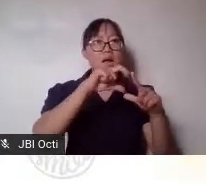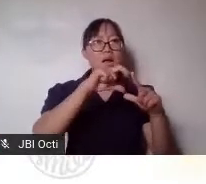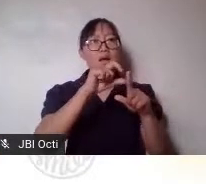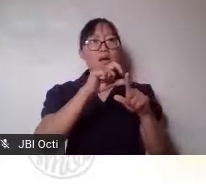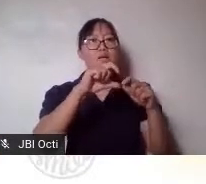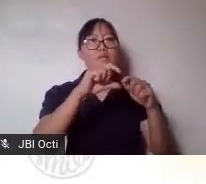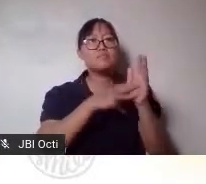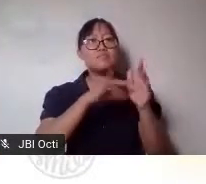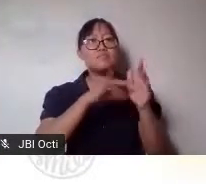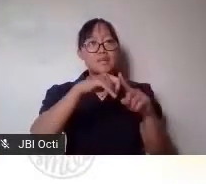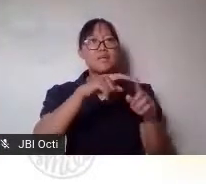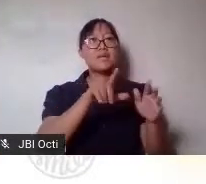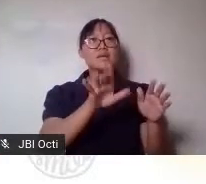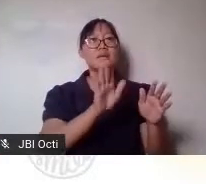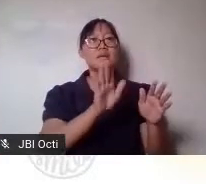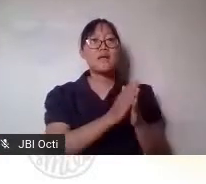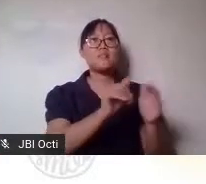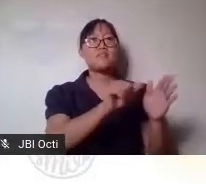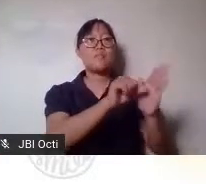selanjutnya.